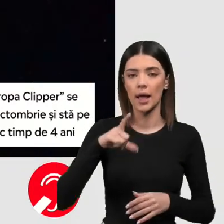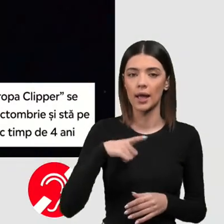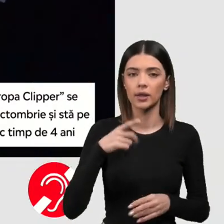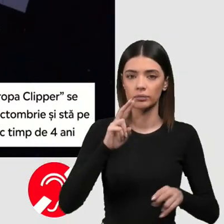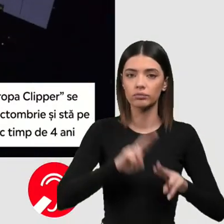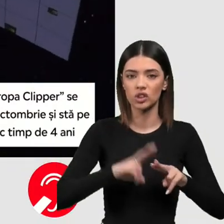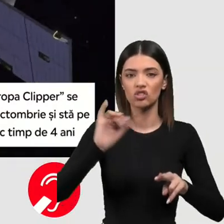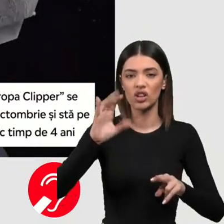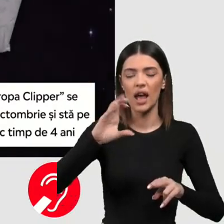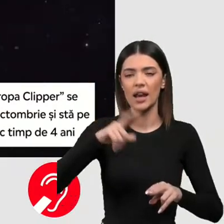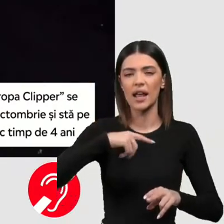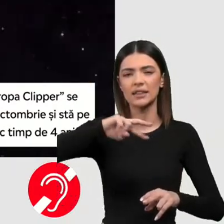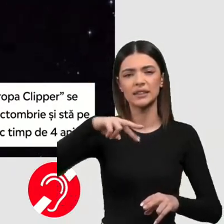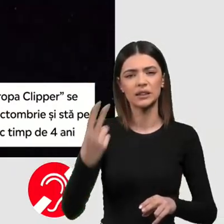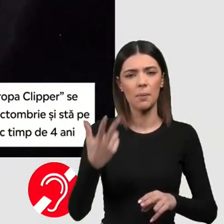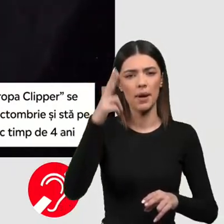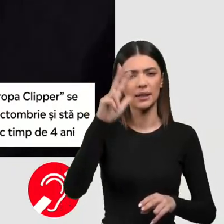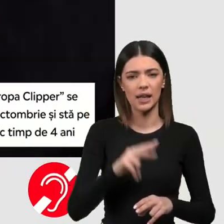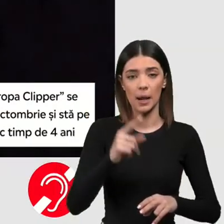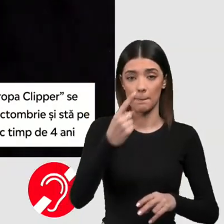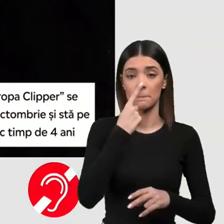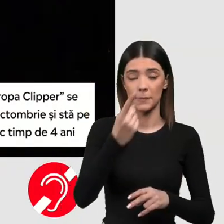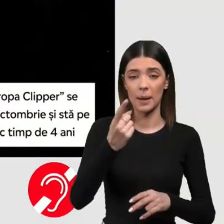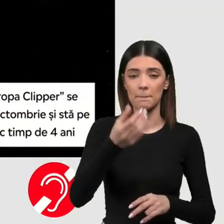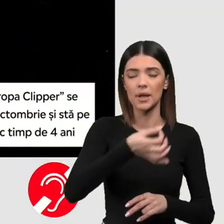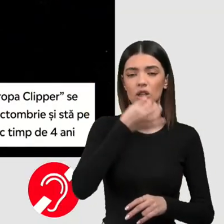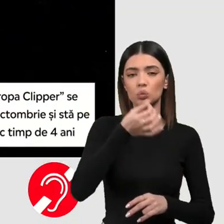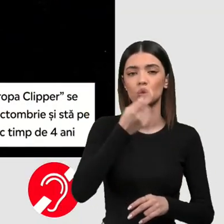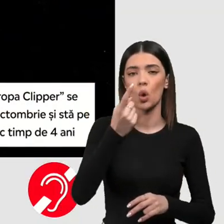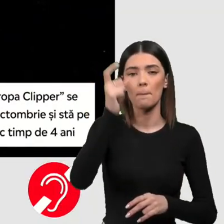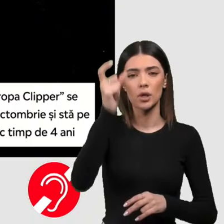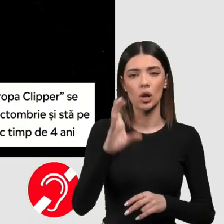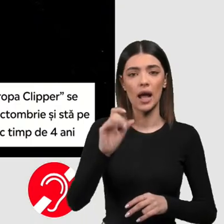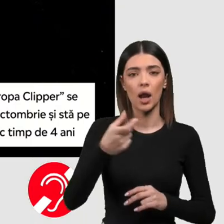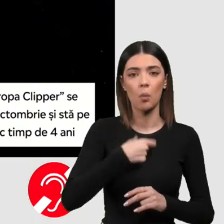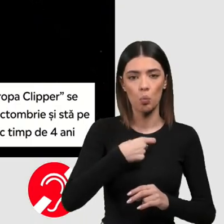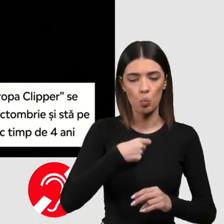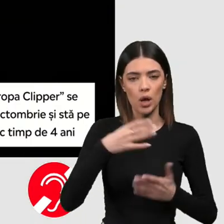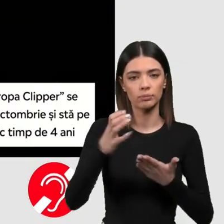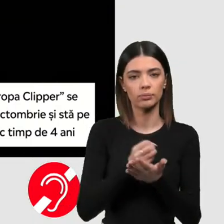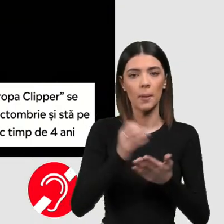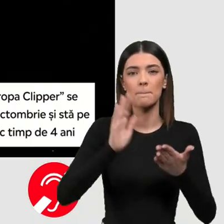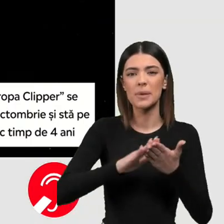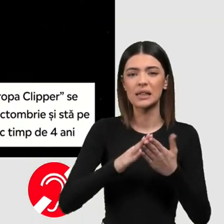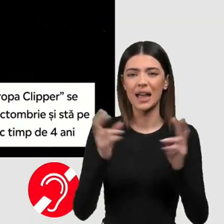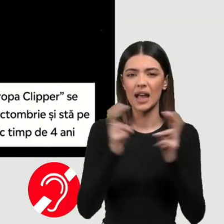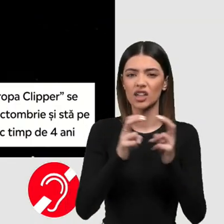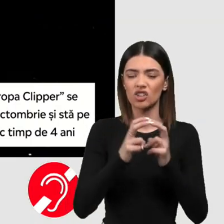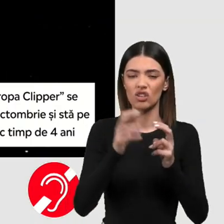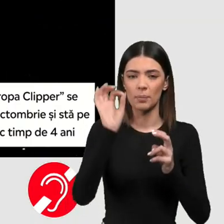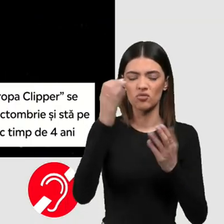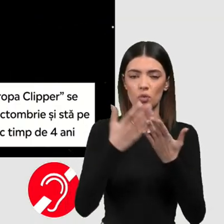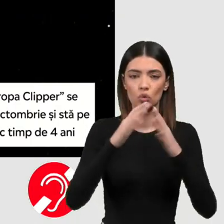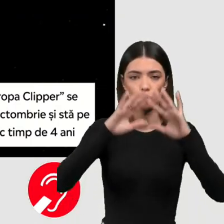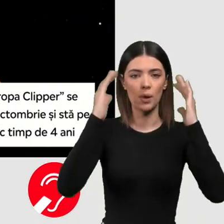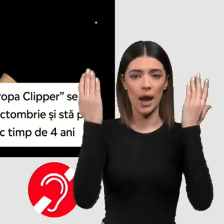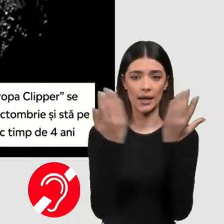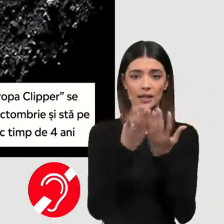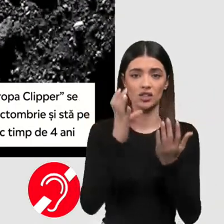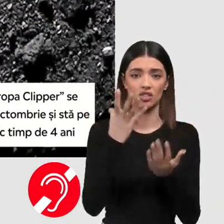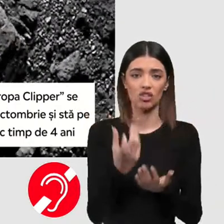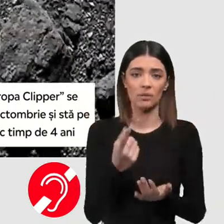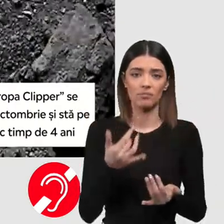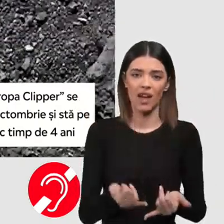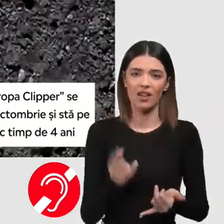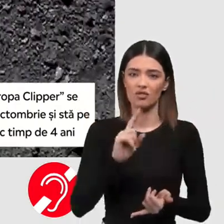și care au trecut prin cele trei etape. Adică prima etapă spune o civilizație capabilă să utilizeze, să stocheze energia disponibilă pe întreaga sa planetă, ceea ce încă noi nu suntem